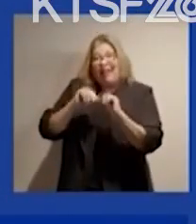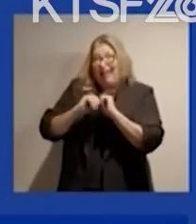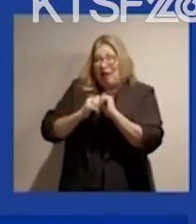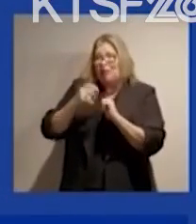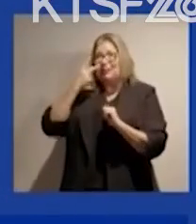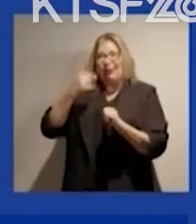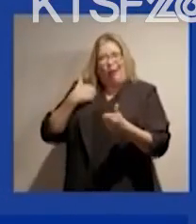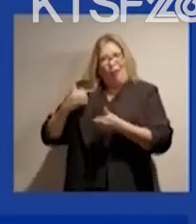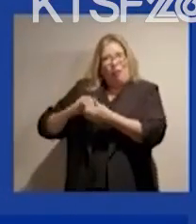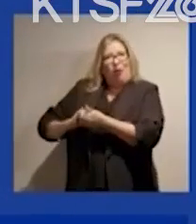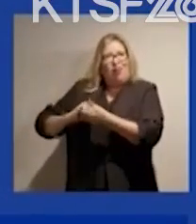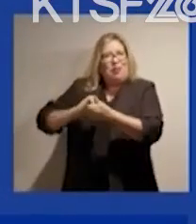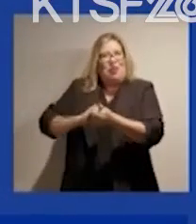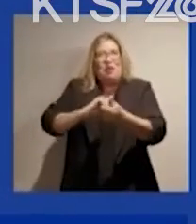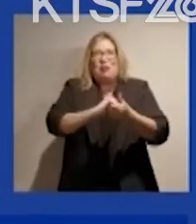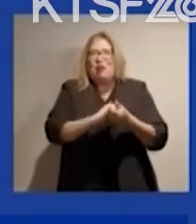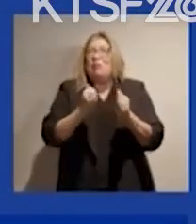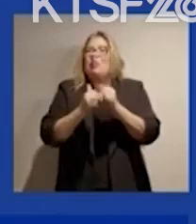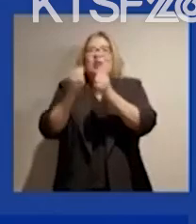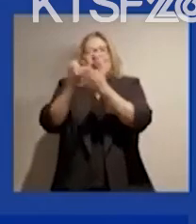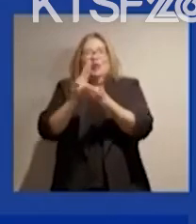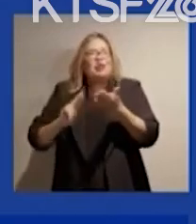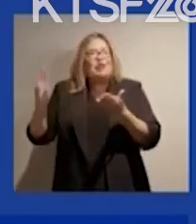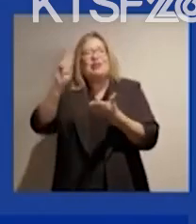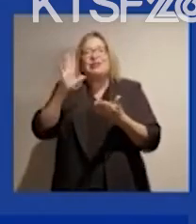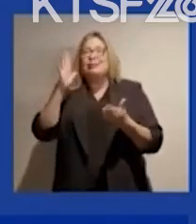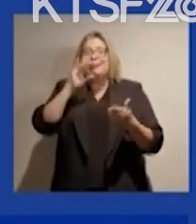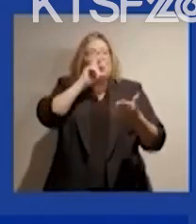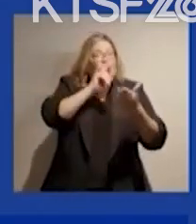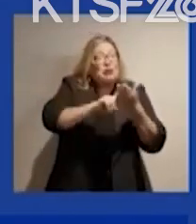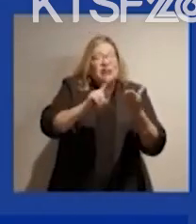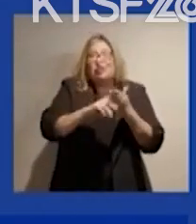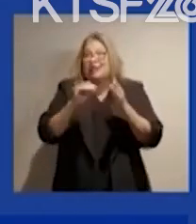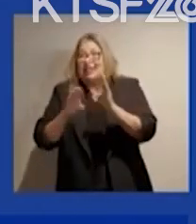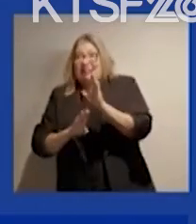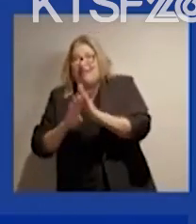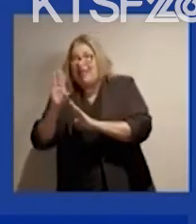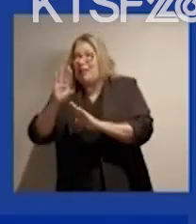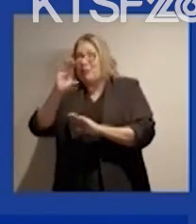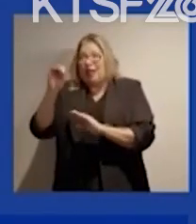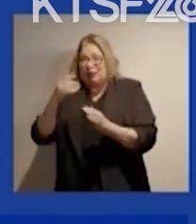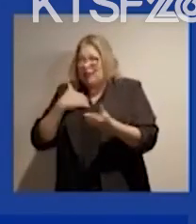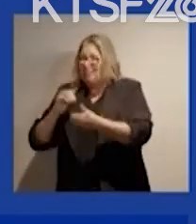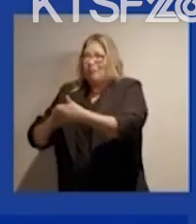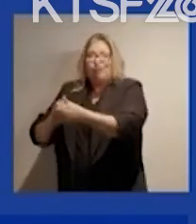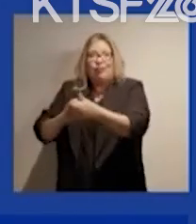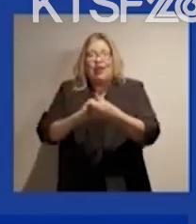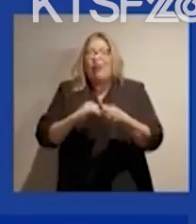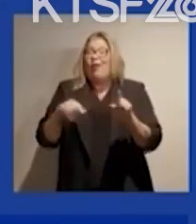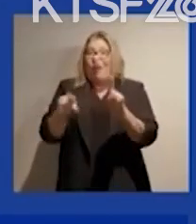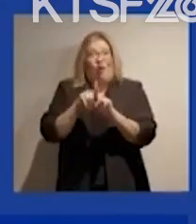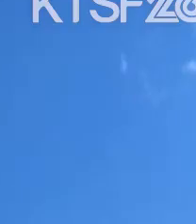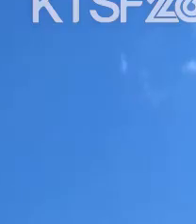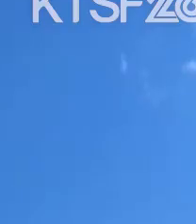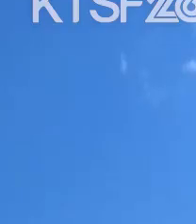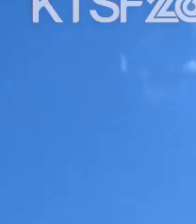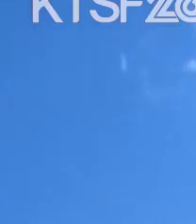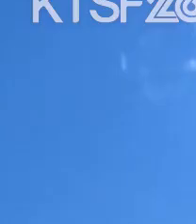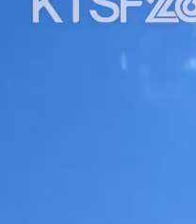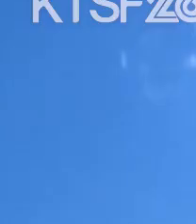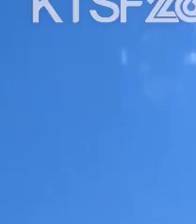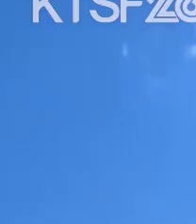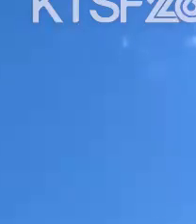人口持续增加，旅游业创纪录，是全球第5大经济体。加州持续保持强大。州议会必须